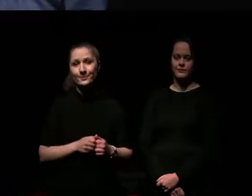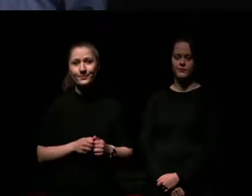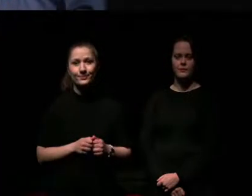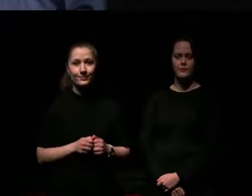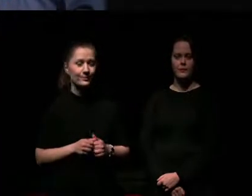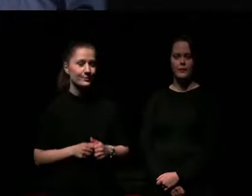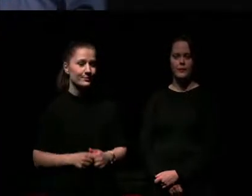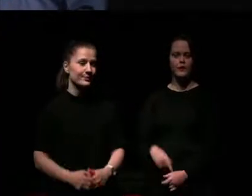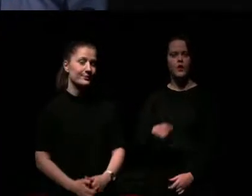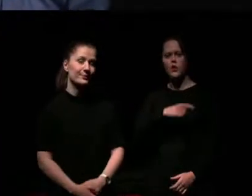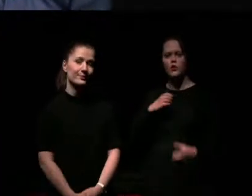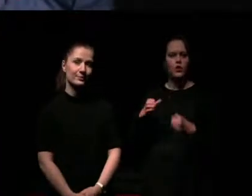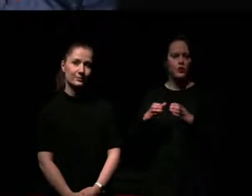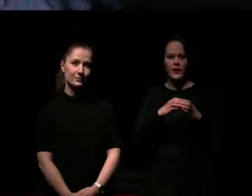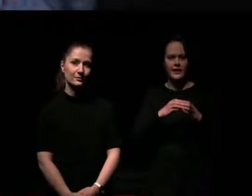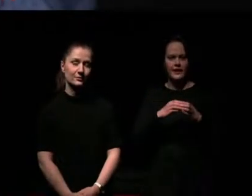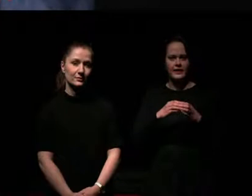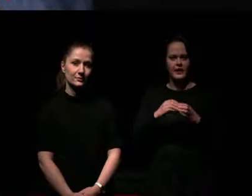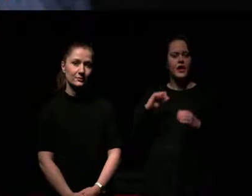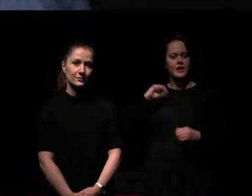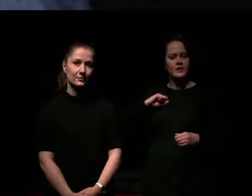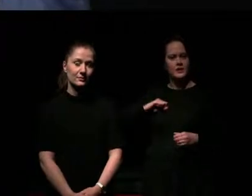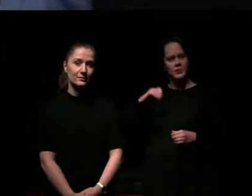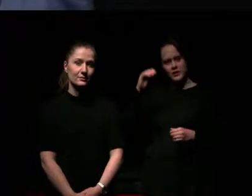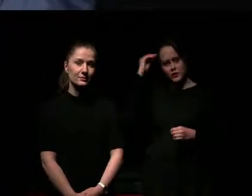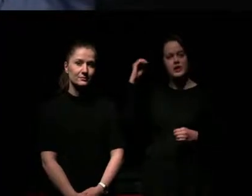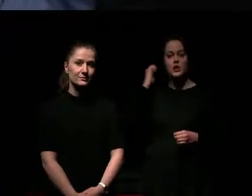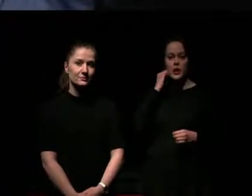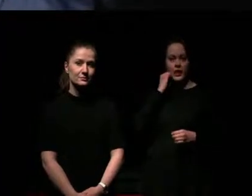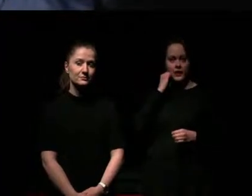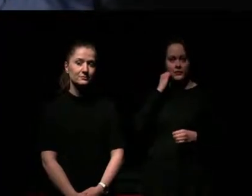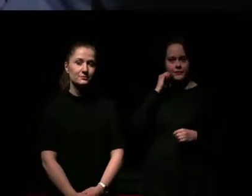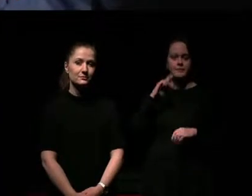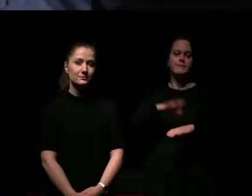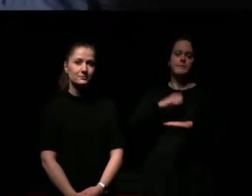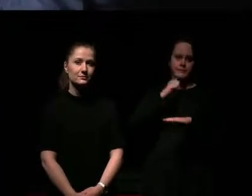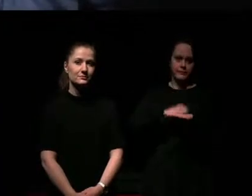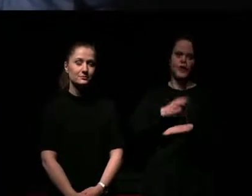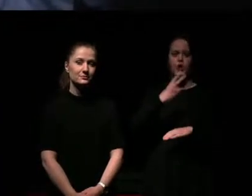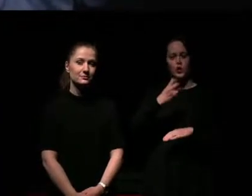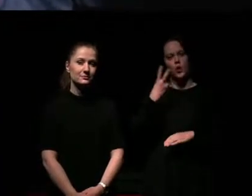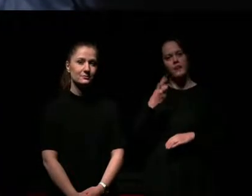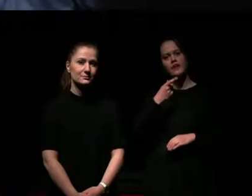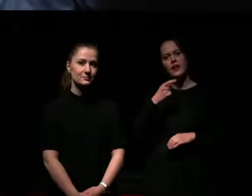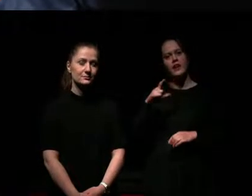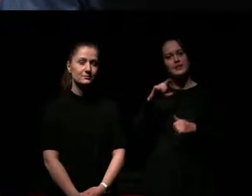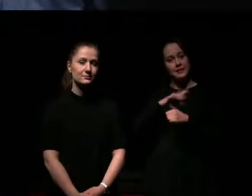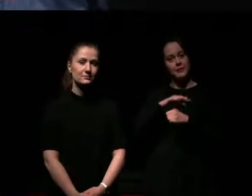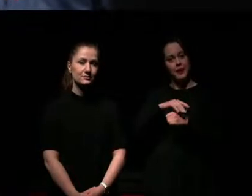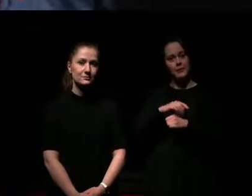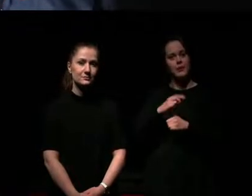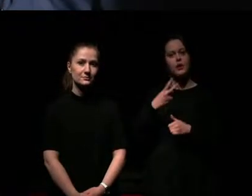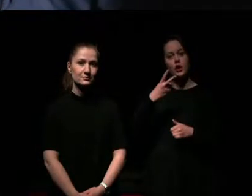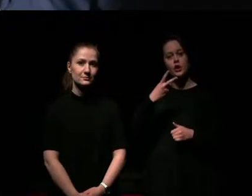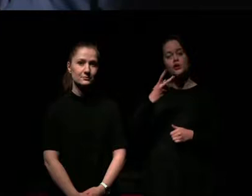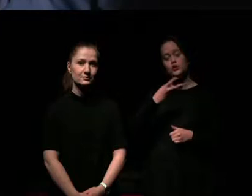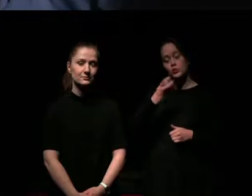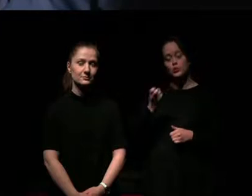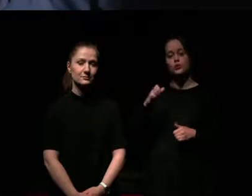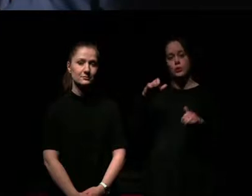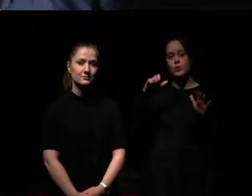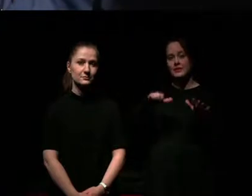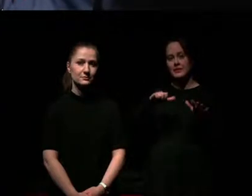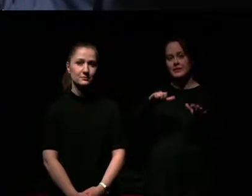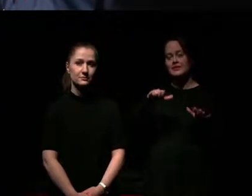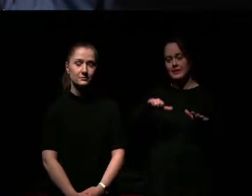Foreningen vår, Samien Student Trondsene, ble startet opp 22. september 2016 i forbindelse med markeringen av